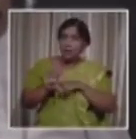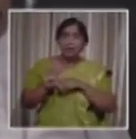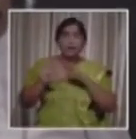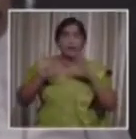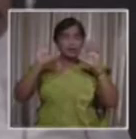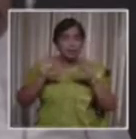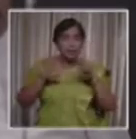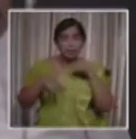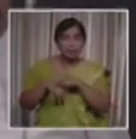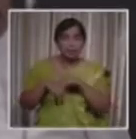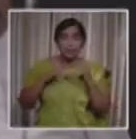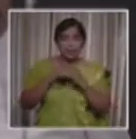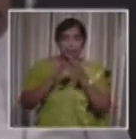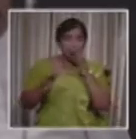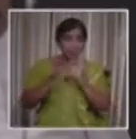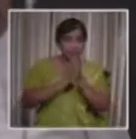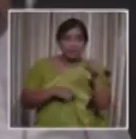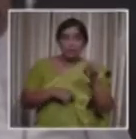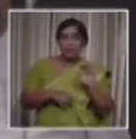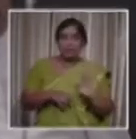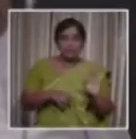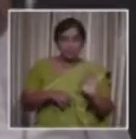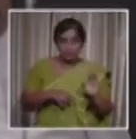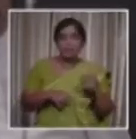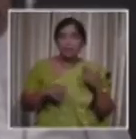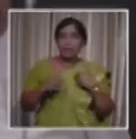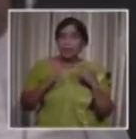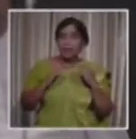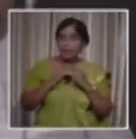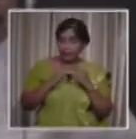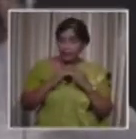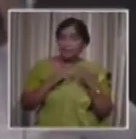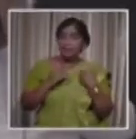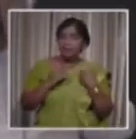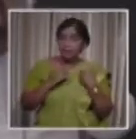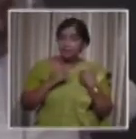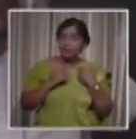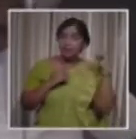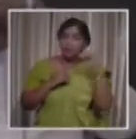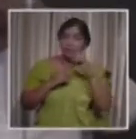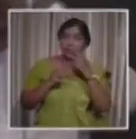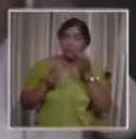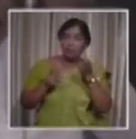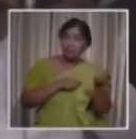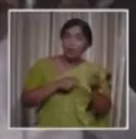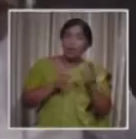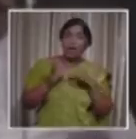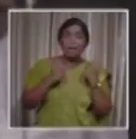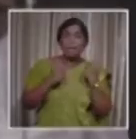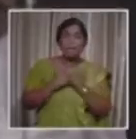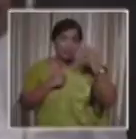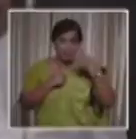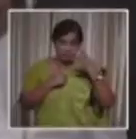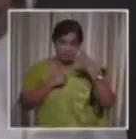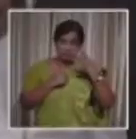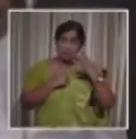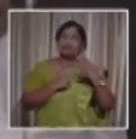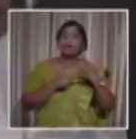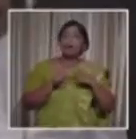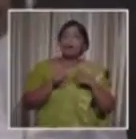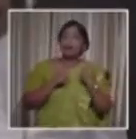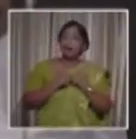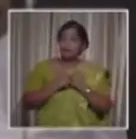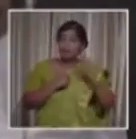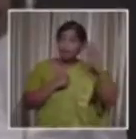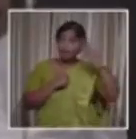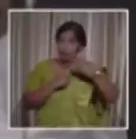අපේ mantriවරුන්ගේ ගෙවල් වලට ප්‍රහාර එල්ල කරන්න පටන් ගන්න. මගේ නිවස ගත්තම මගේ නිවසට පළවෙනි ප්‍රහාරය එල්ල වෙන්නේ අප්‍රේල් මාසේ 4 වෙනිදා. අප්‍රේල් මාසේ